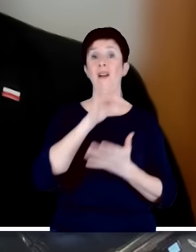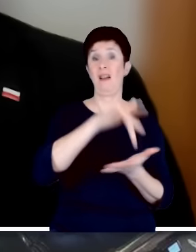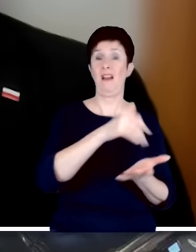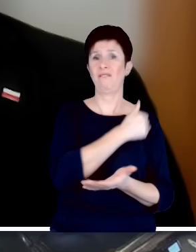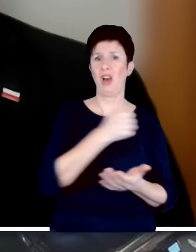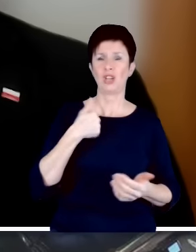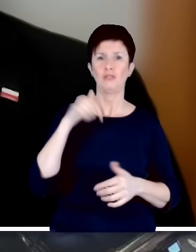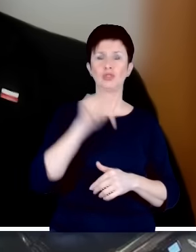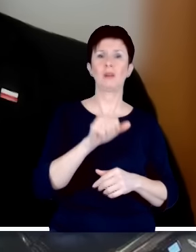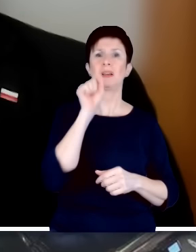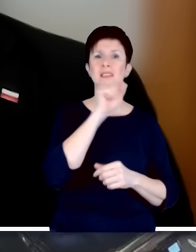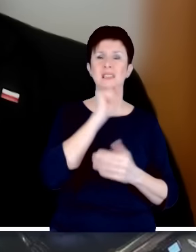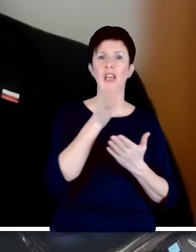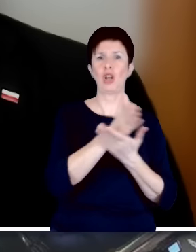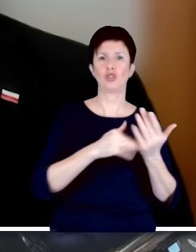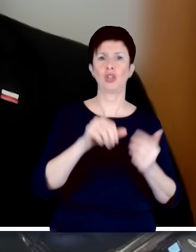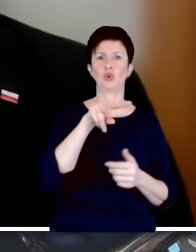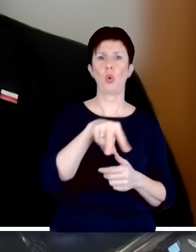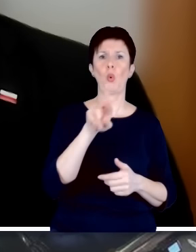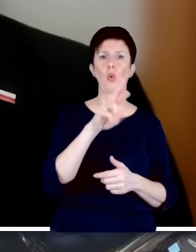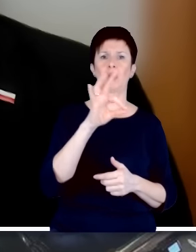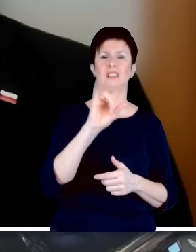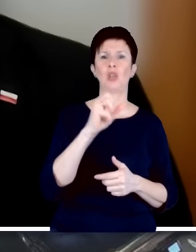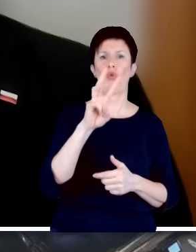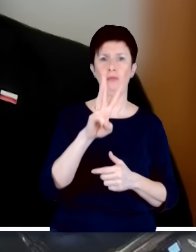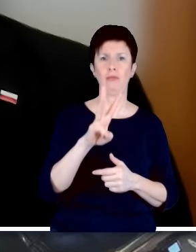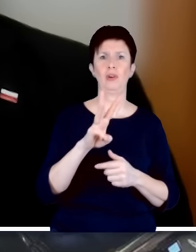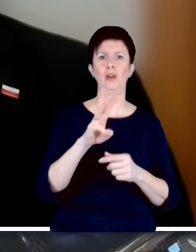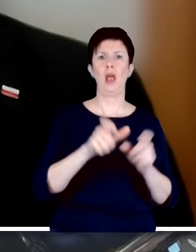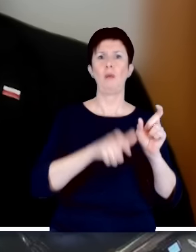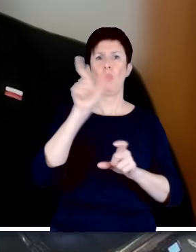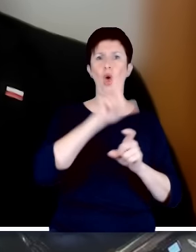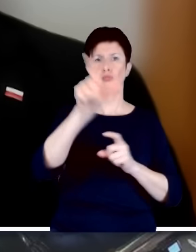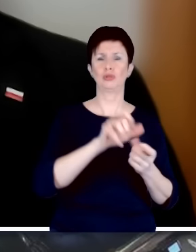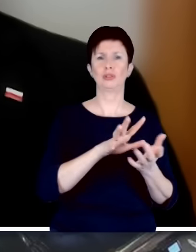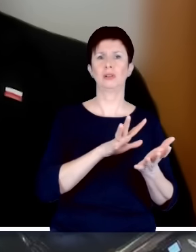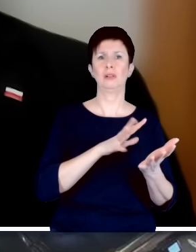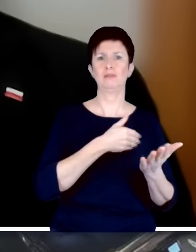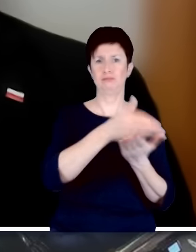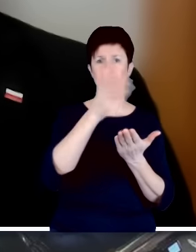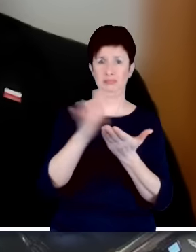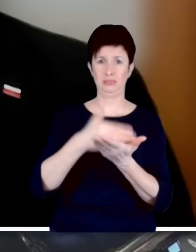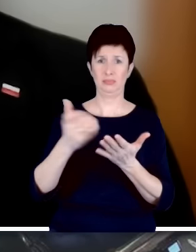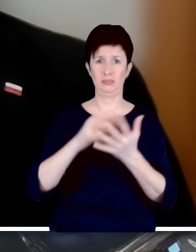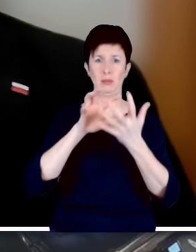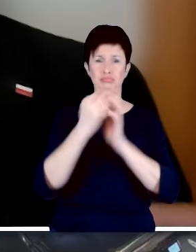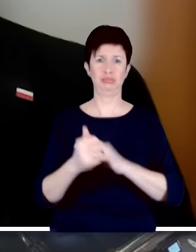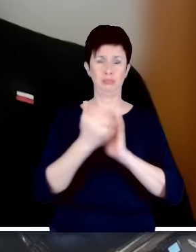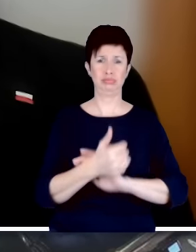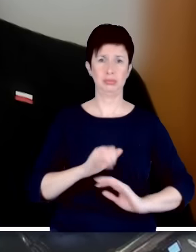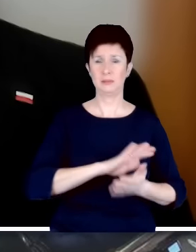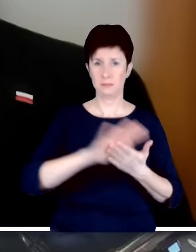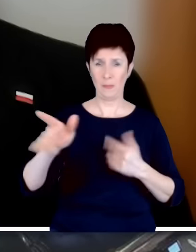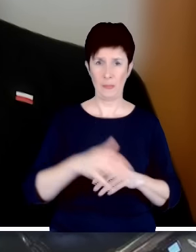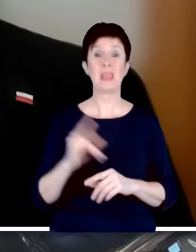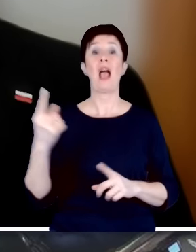sporej części Ursynowa, przesiedleniem dziesiątków tysięcy mieszkańców itd., itd. Po czym no, ogromnym kosztem, a jeszcze dodajmy,